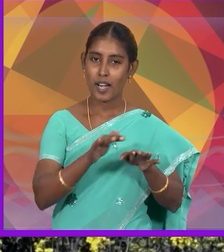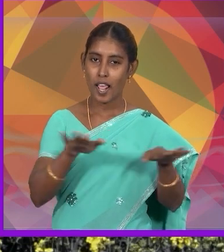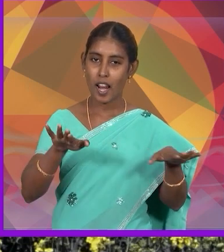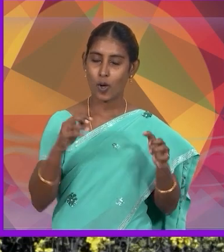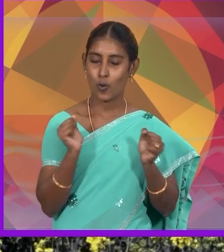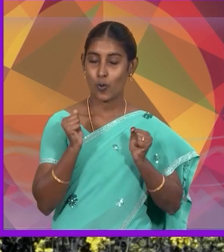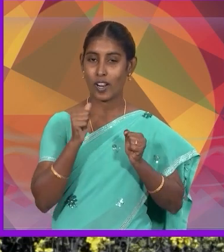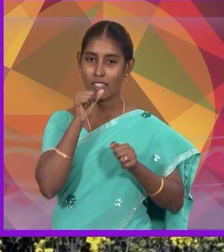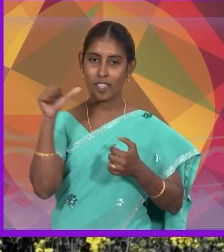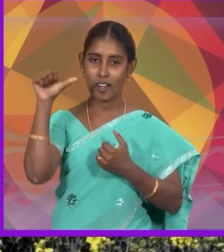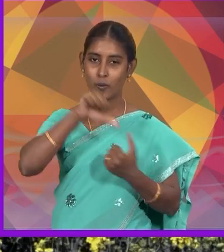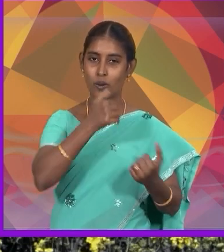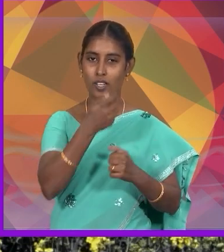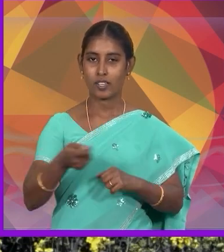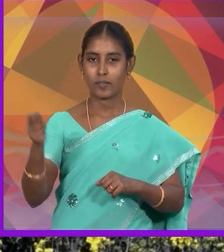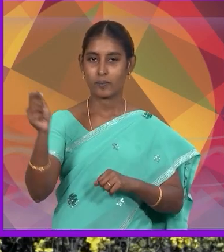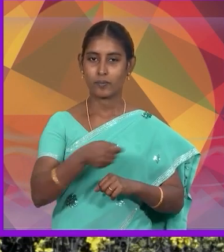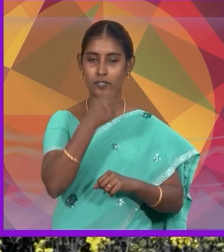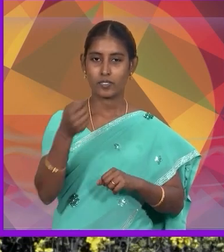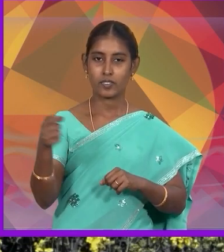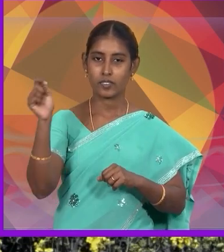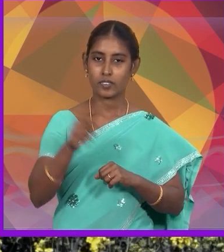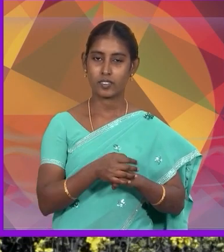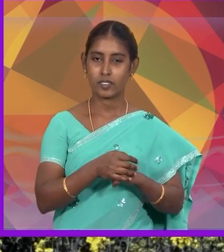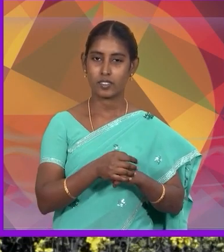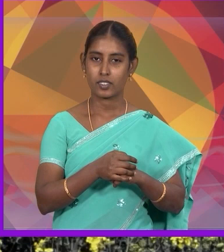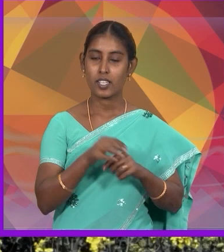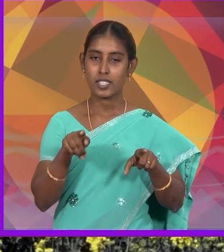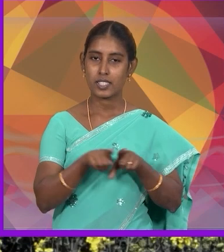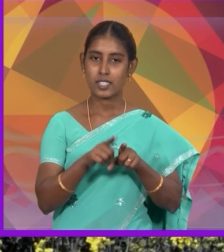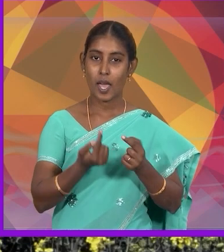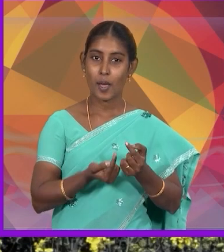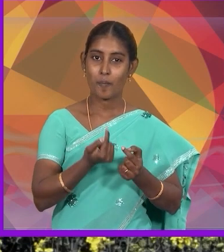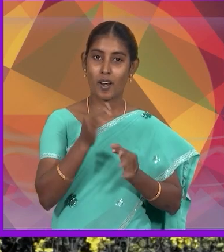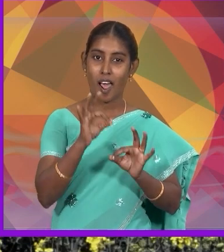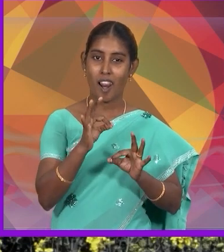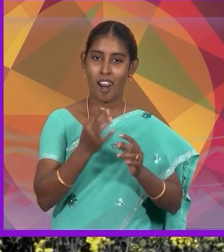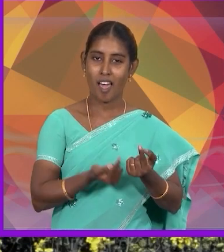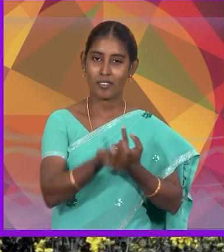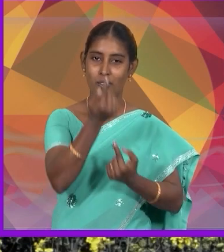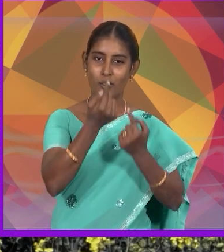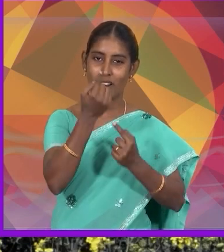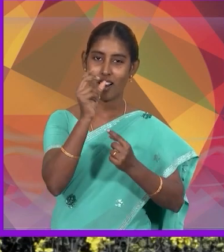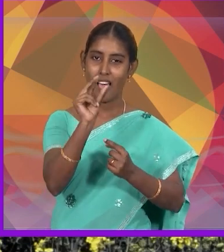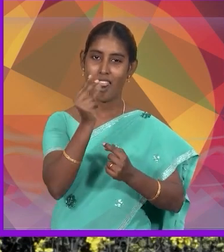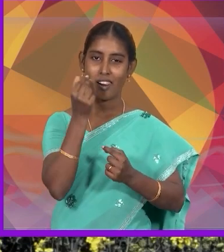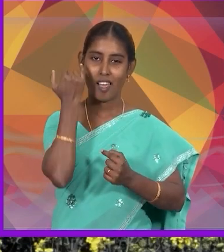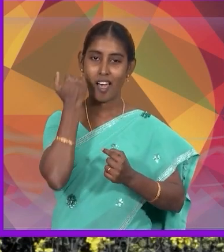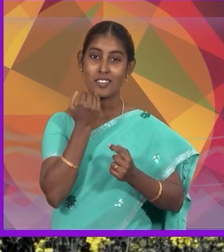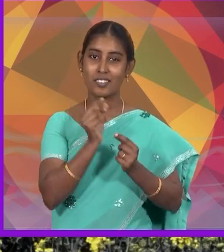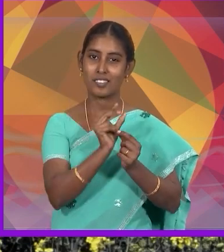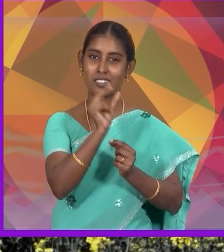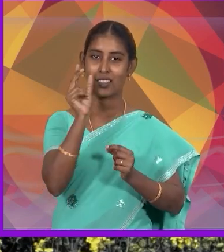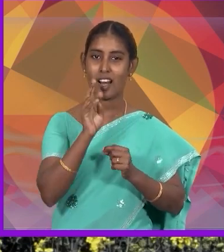தண்ணி பாய இளே இளங்கனி ஏழையிலோ, சால சாலா தாழ விட்டு இளே இளங்கனி ஏழையிலோ, நாலு